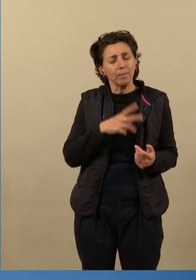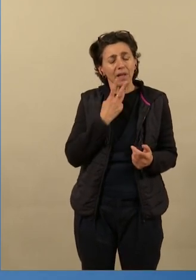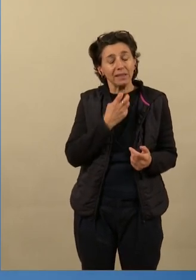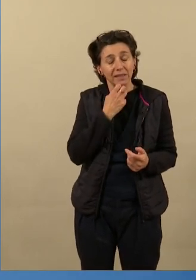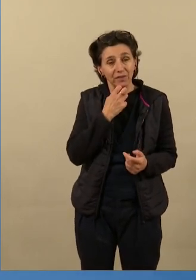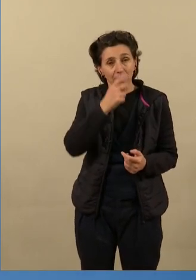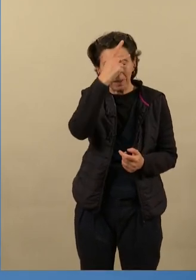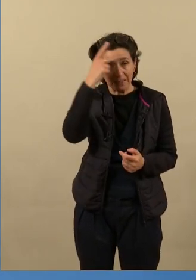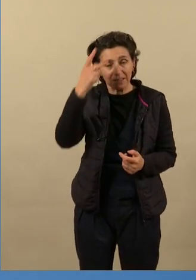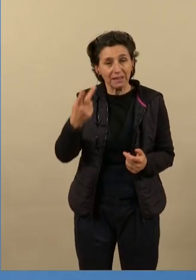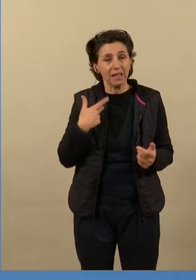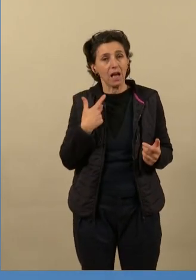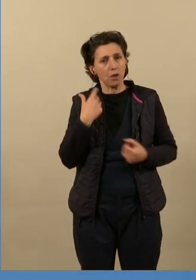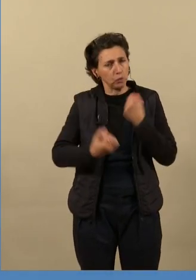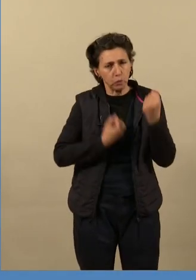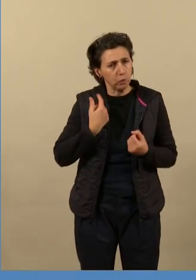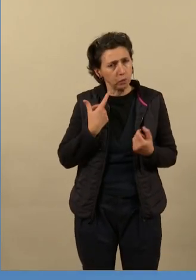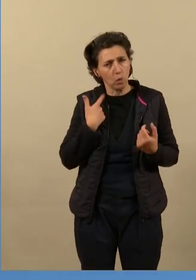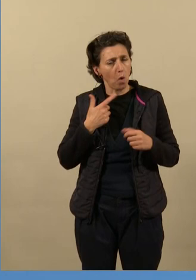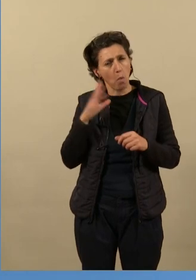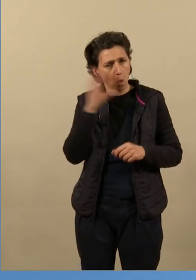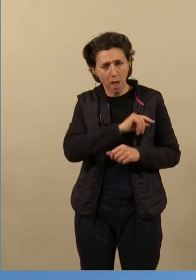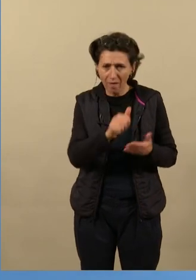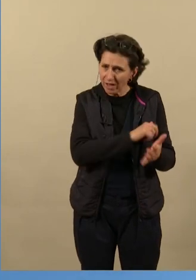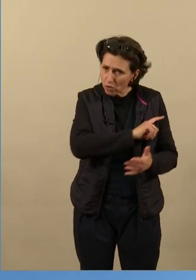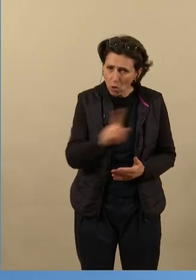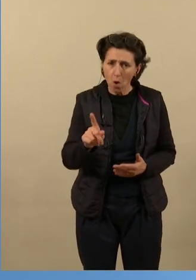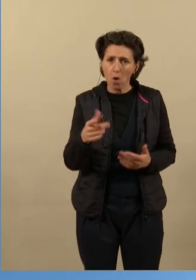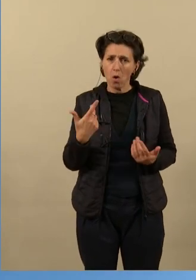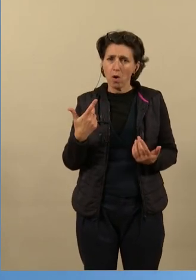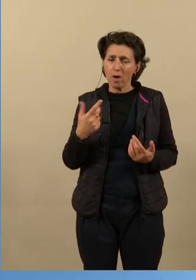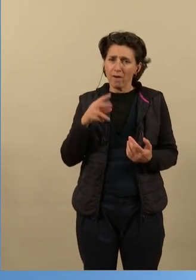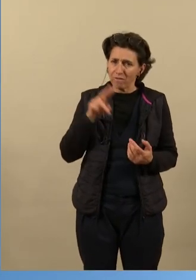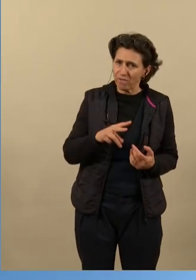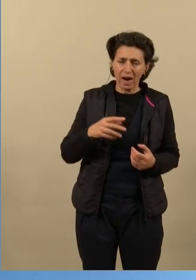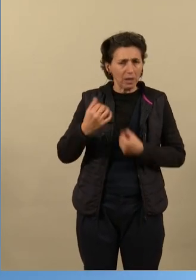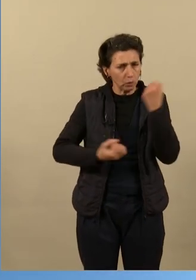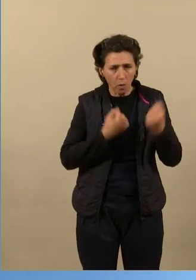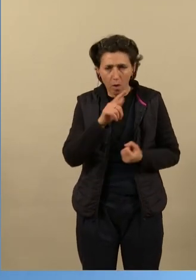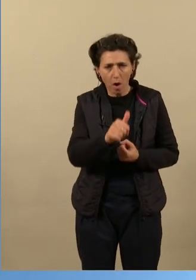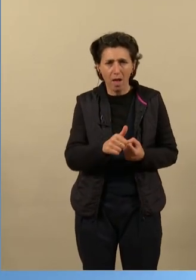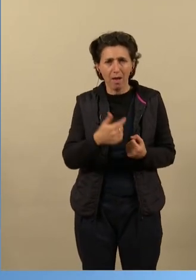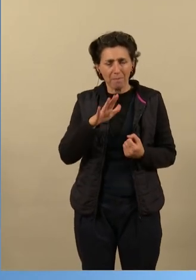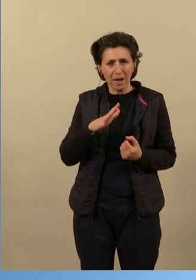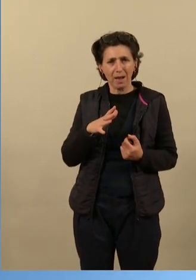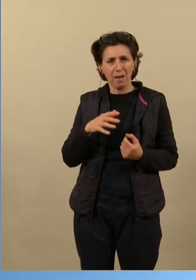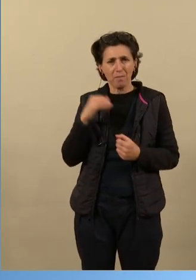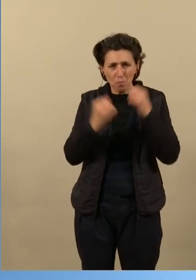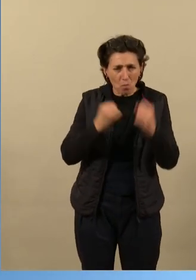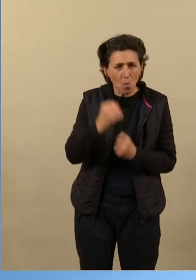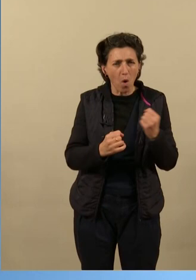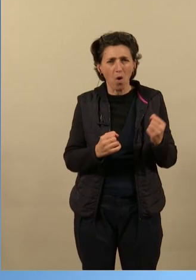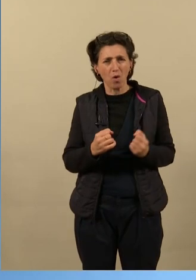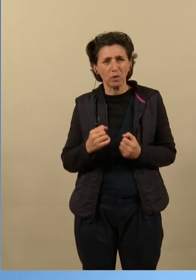conséquences cruelles de la guerre qui qui est mené par tal c'est rappeler que les des meurtres barbares planifiés